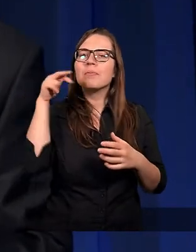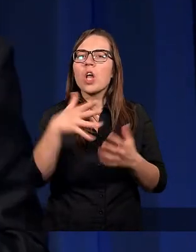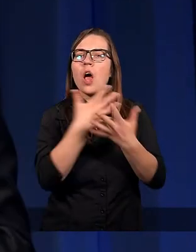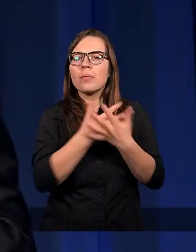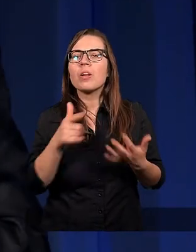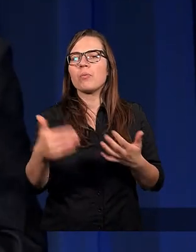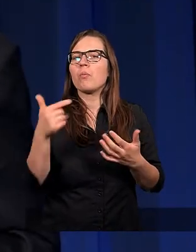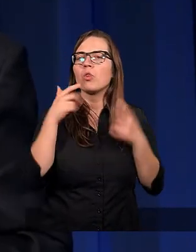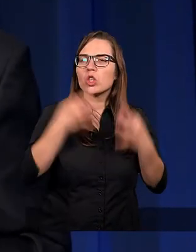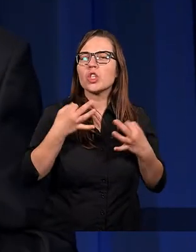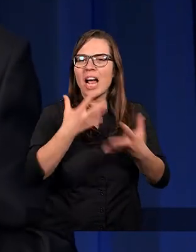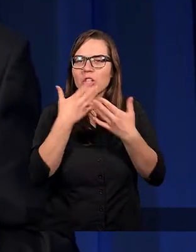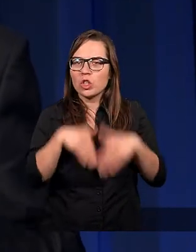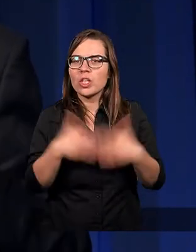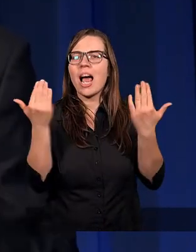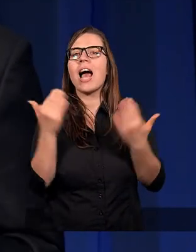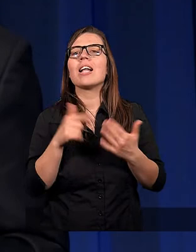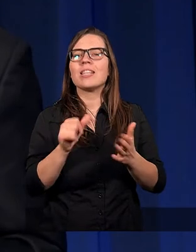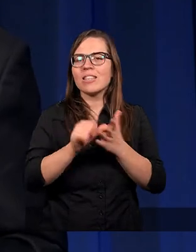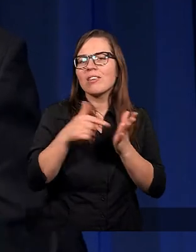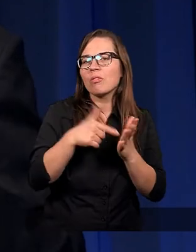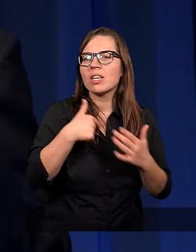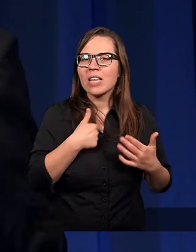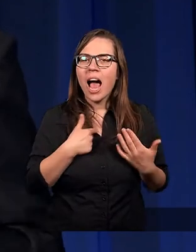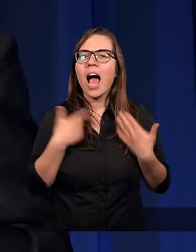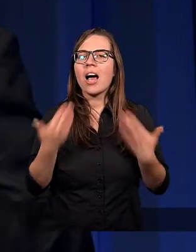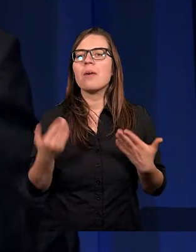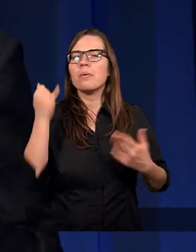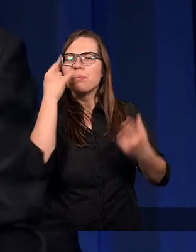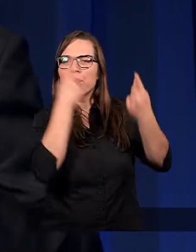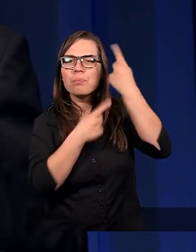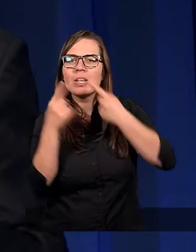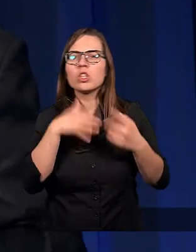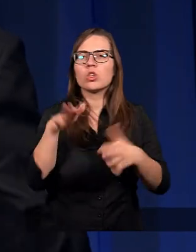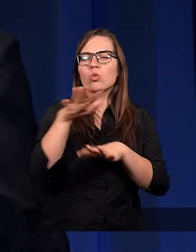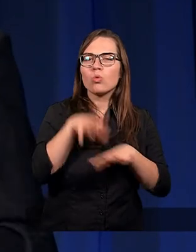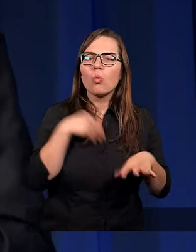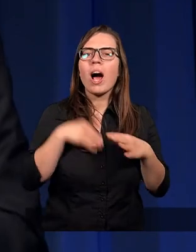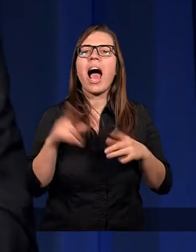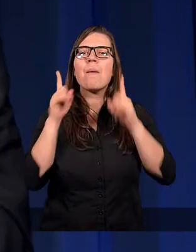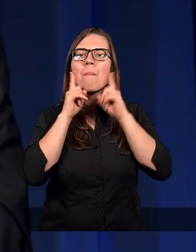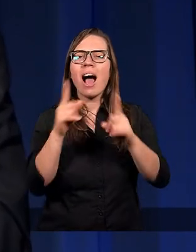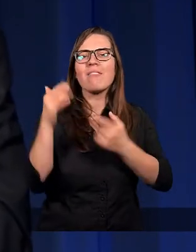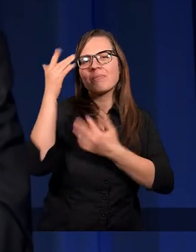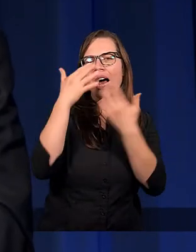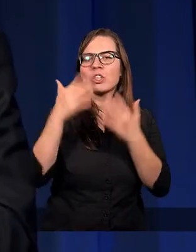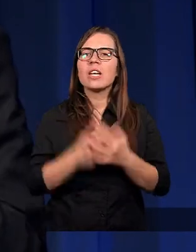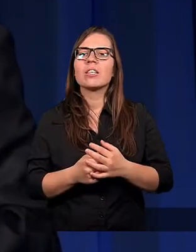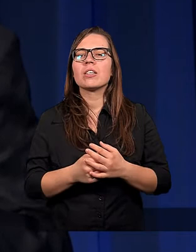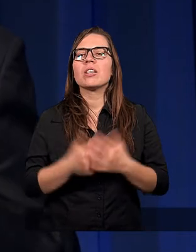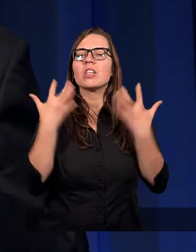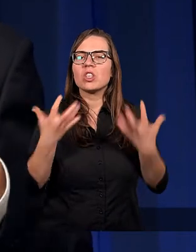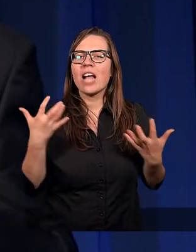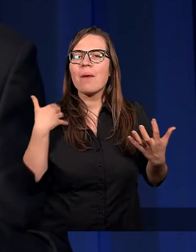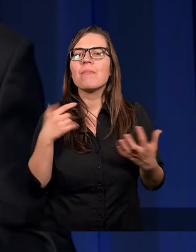przyjścia to byłby dzisiejszy dzień, i jestem ja w takim stanie myśli, ducha, pragnień, marzeń, czy